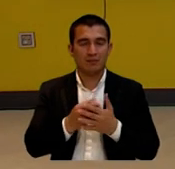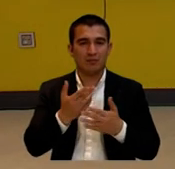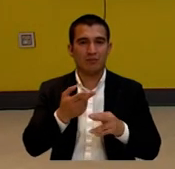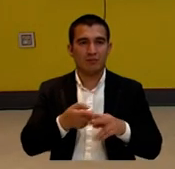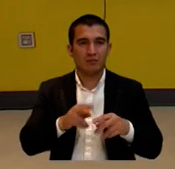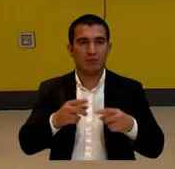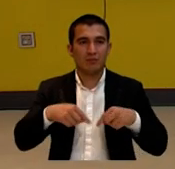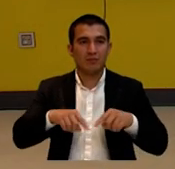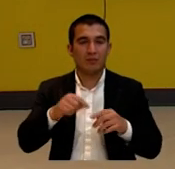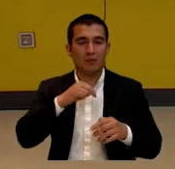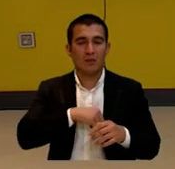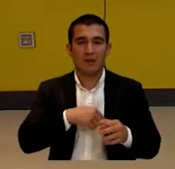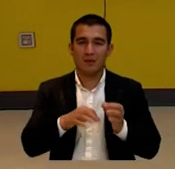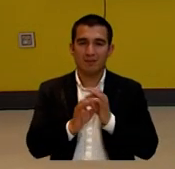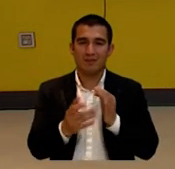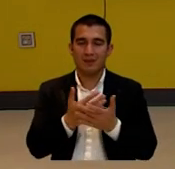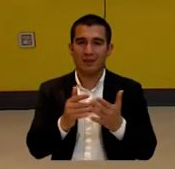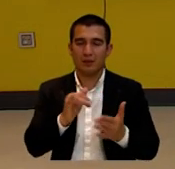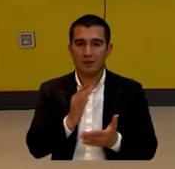азасының болышы.